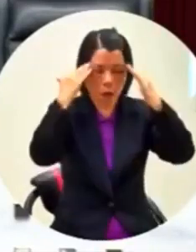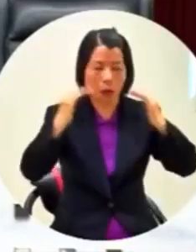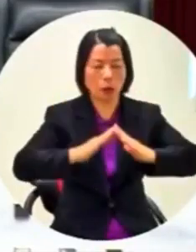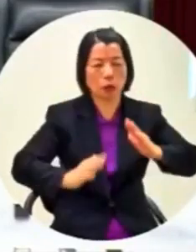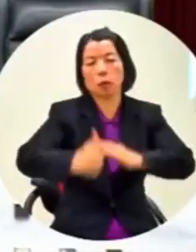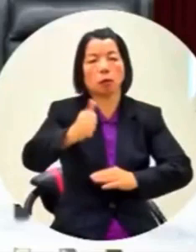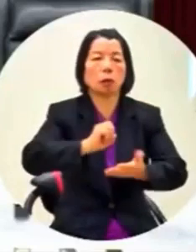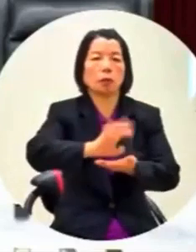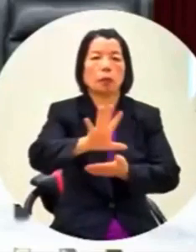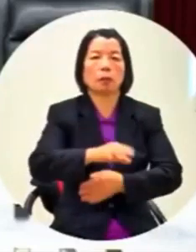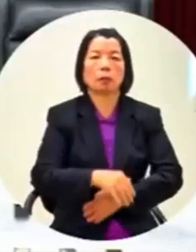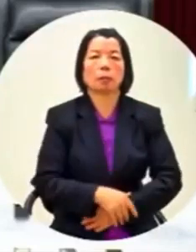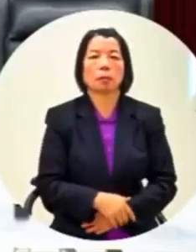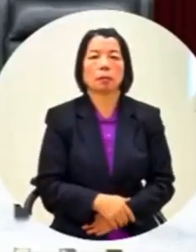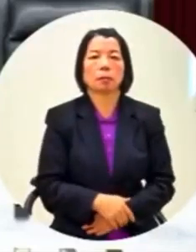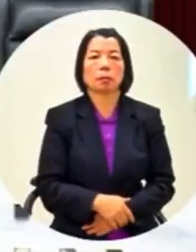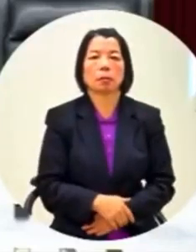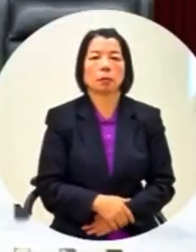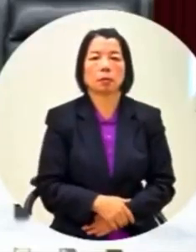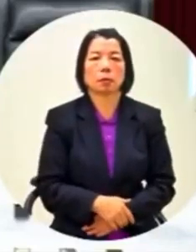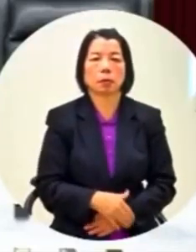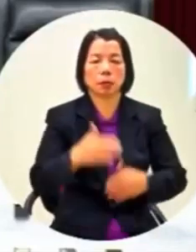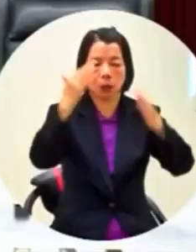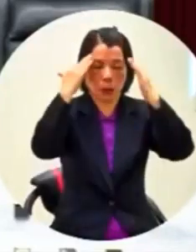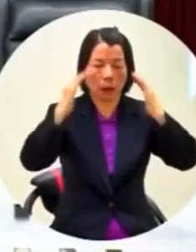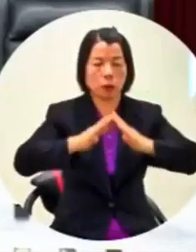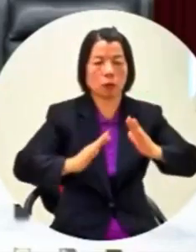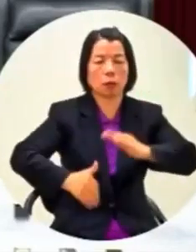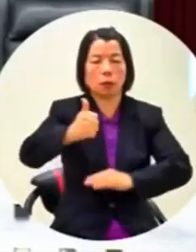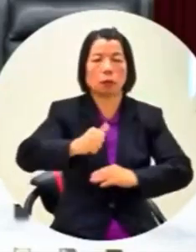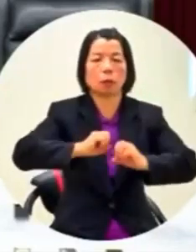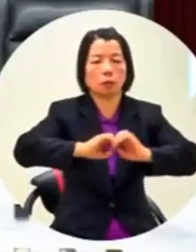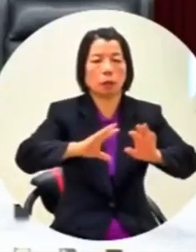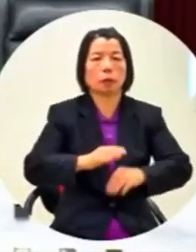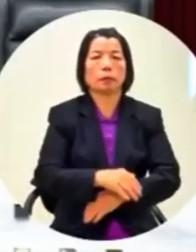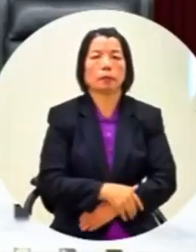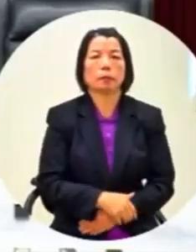告。韩市长请。